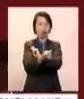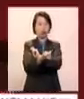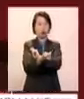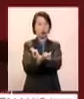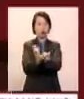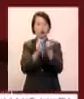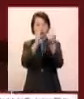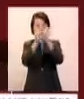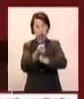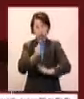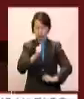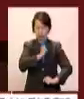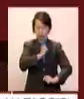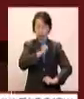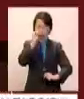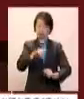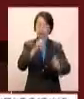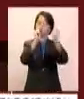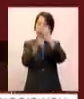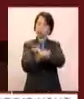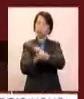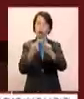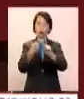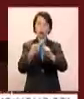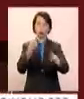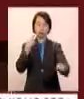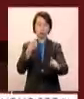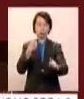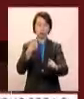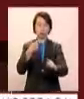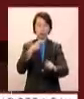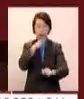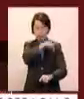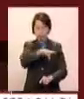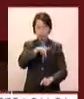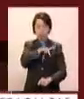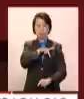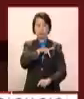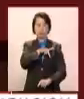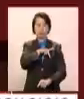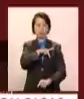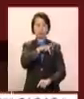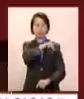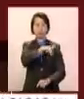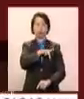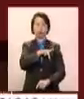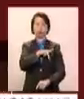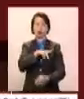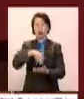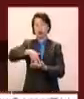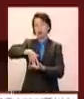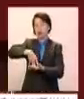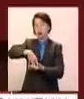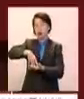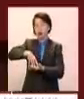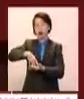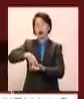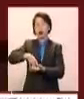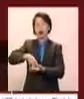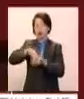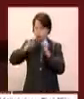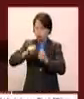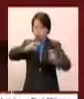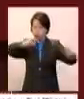menukar diri kita daripada personaliti yang tak berkebolehan